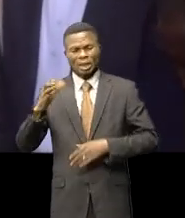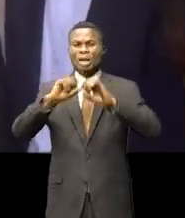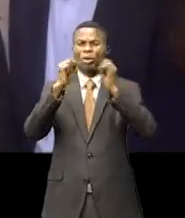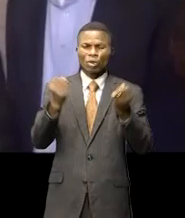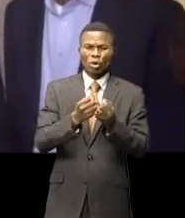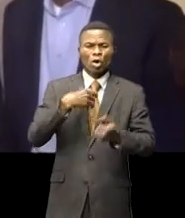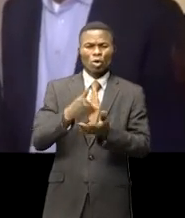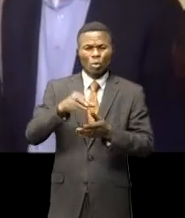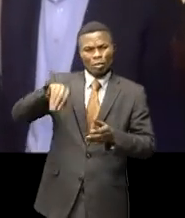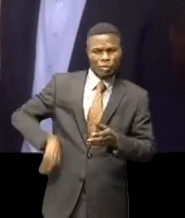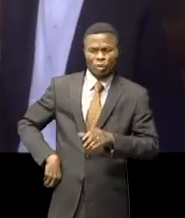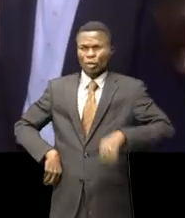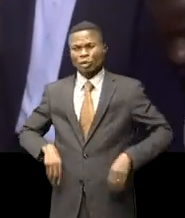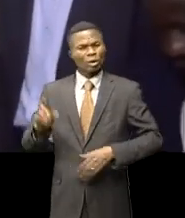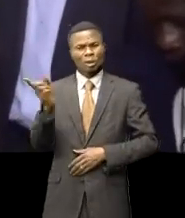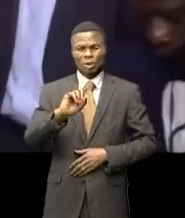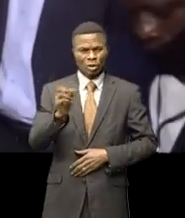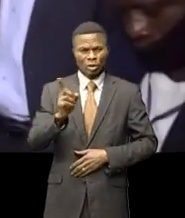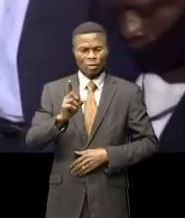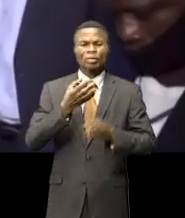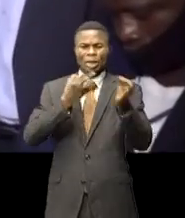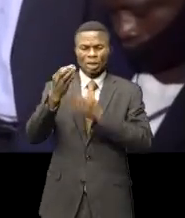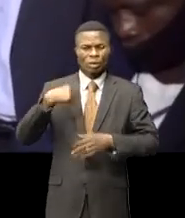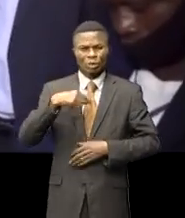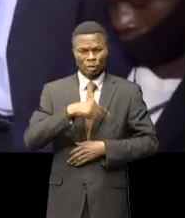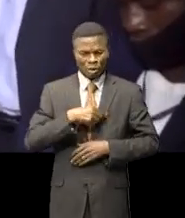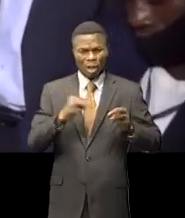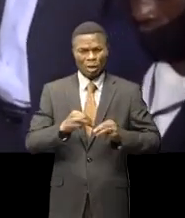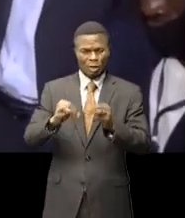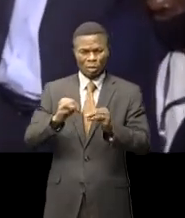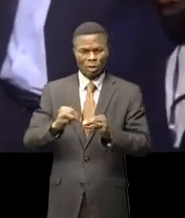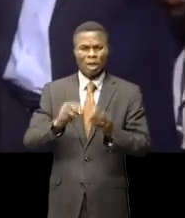qu'on commence à mettre dans des poches. Elle nous a expliqué la façon dont